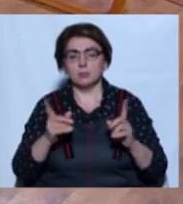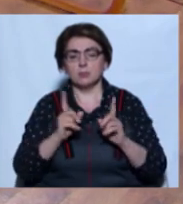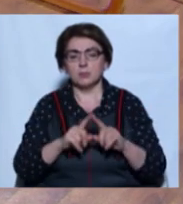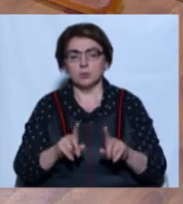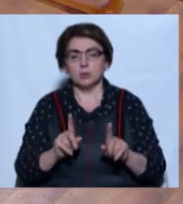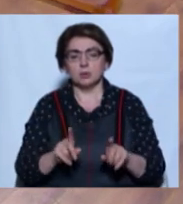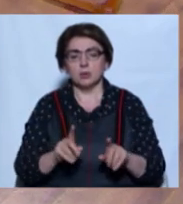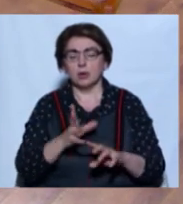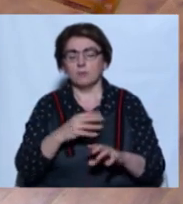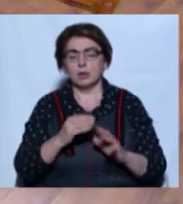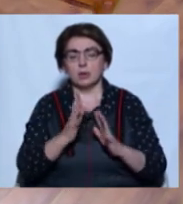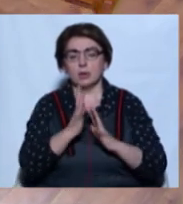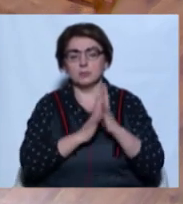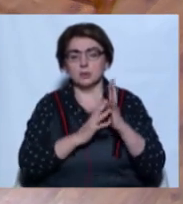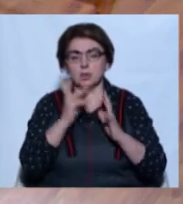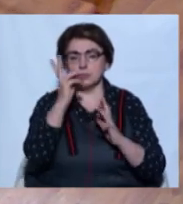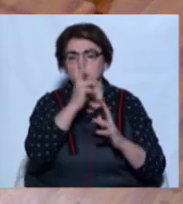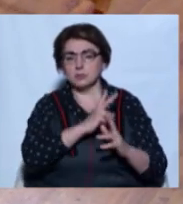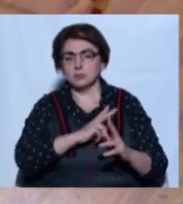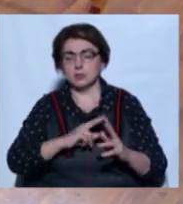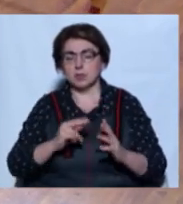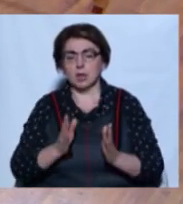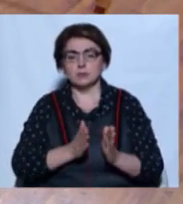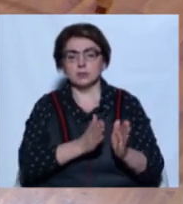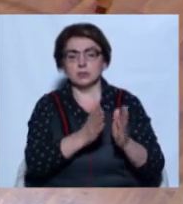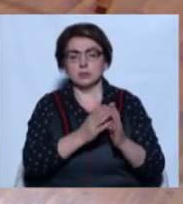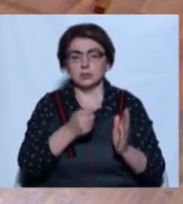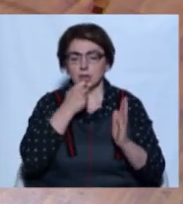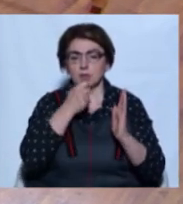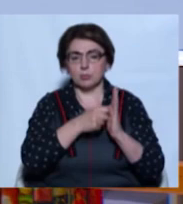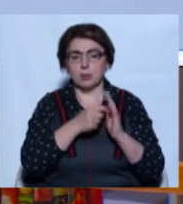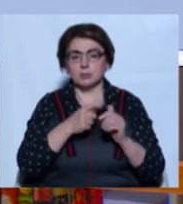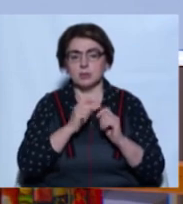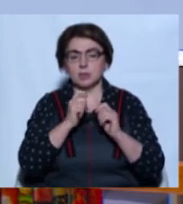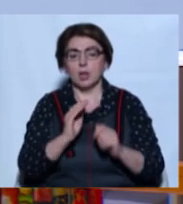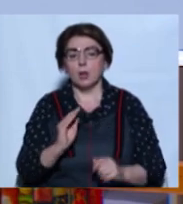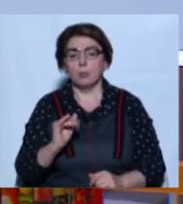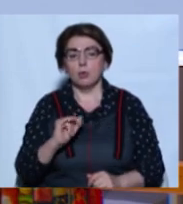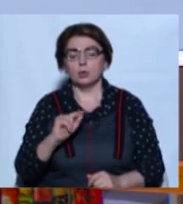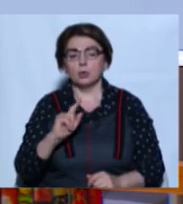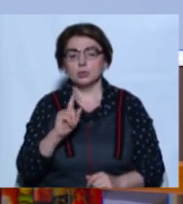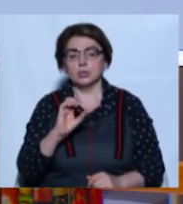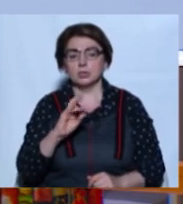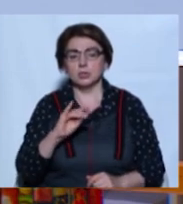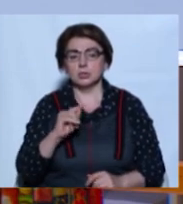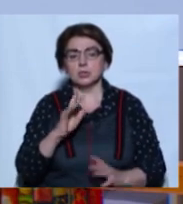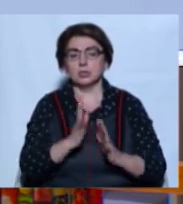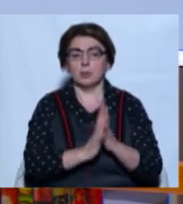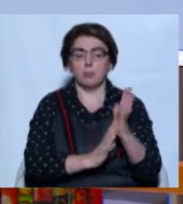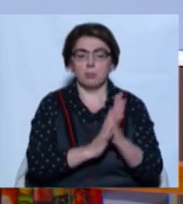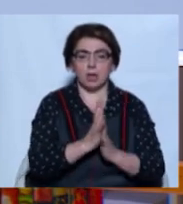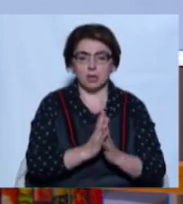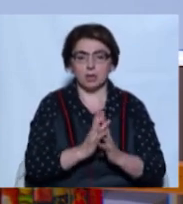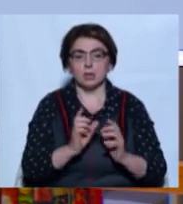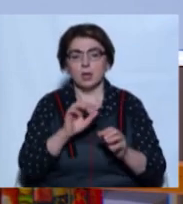მიუხედავად, ყველა მცენარე მსგავსი გზით იკვებება და ამ გზას ეწოდება ფოტოსინთეზი. იქნება ეს ბალახი, იქნება